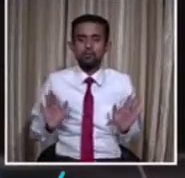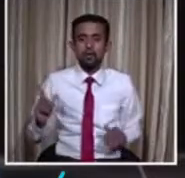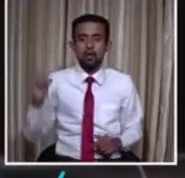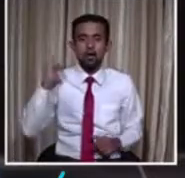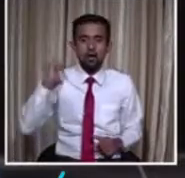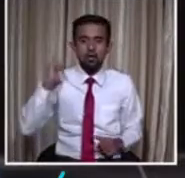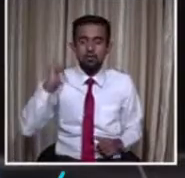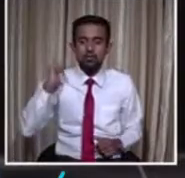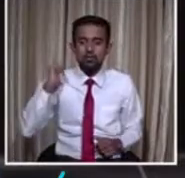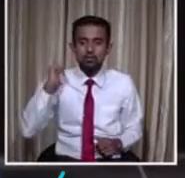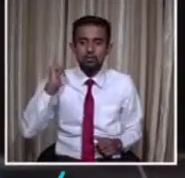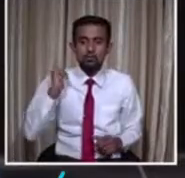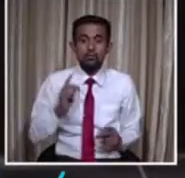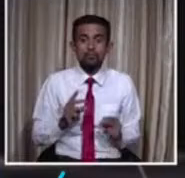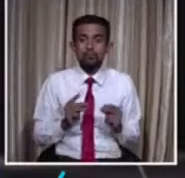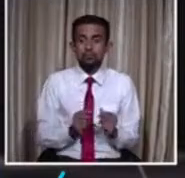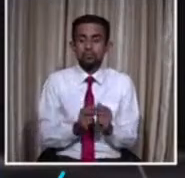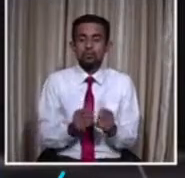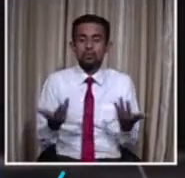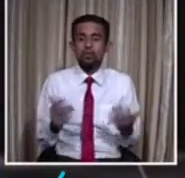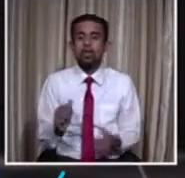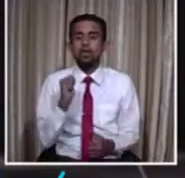හමුදාව සක්‍රිය වුණේ නැත්තේයි